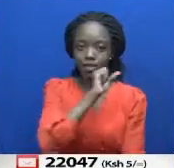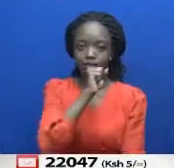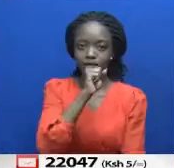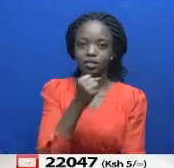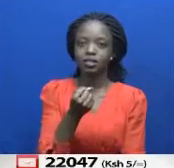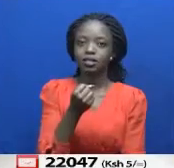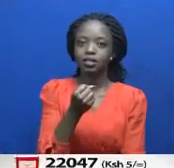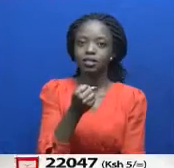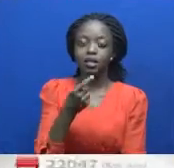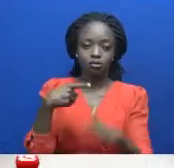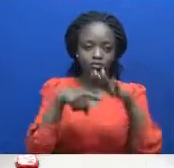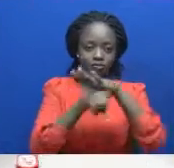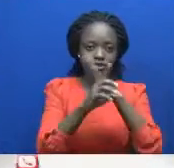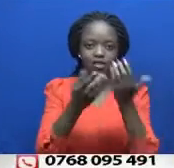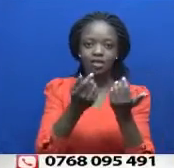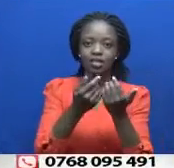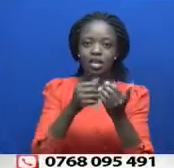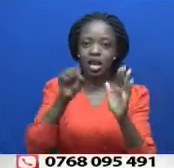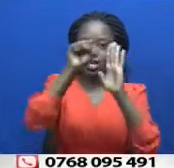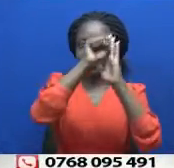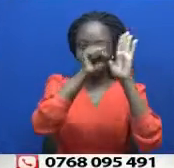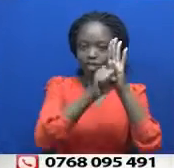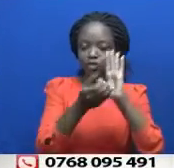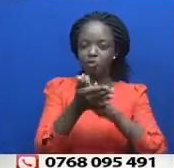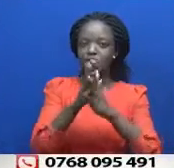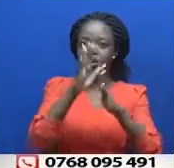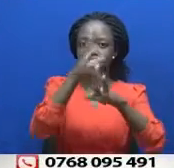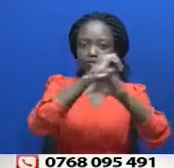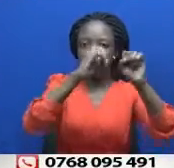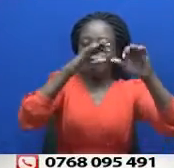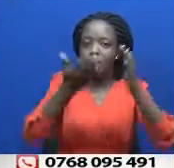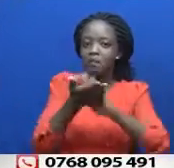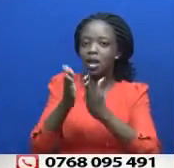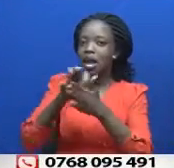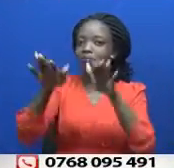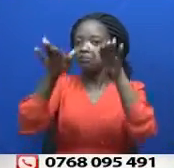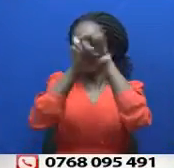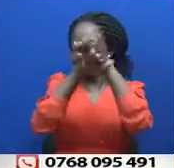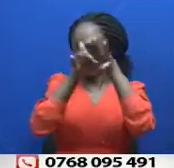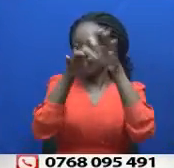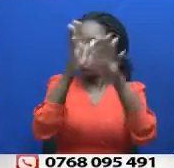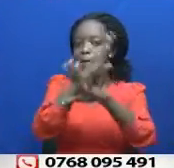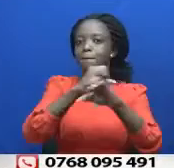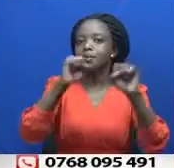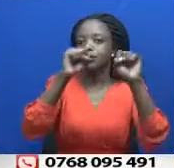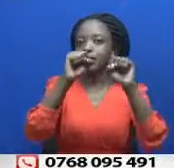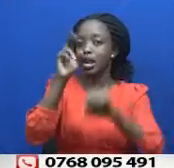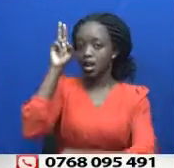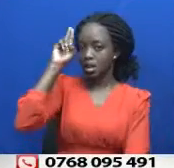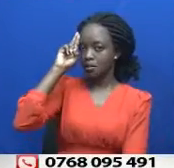shabaya kuingia ikulu kuwa rais, basi waridhie nafasi ya pili ya kuwa naibu rais. Na itakumbuka kwamba